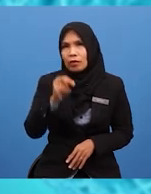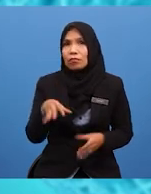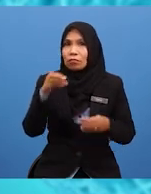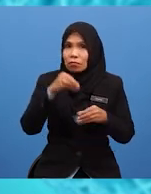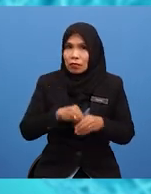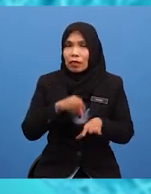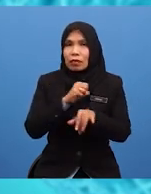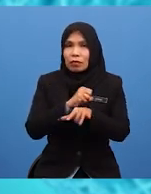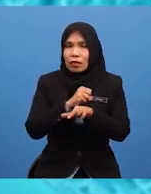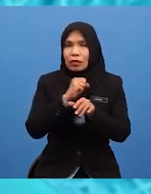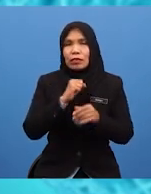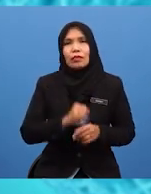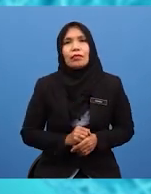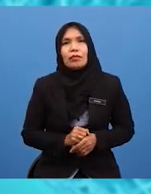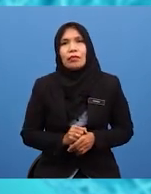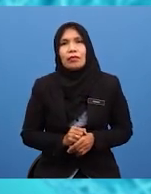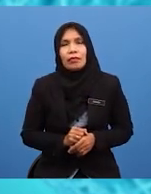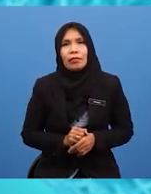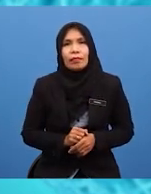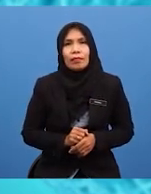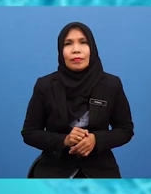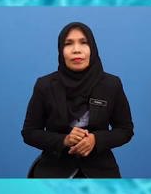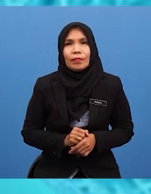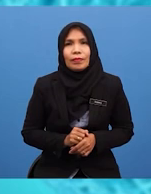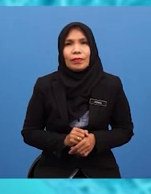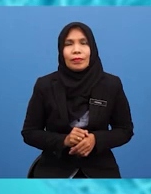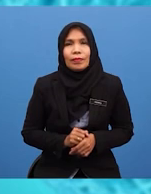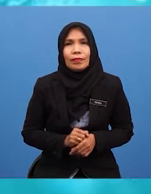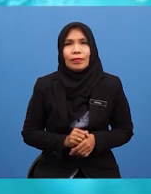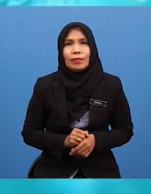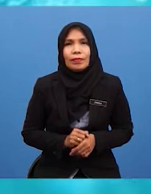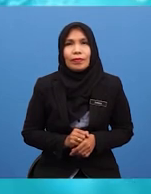mengalami metamorfosis tidak lengkap.